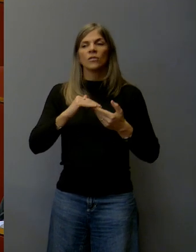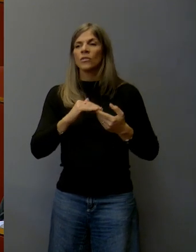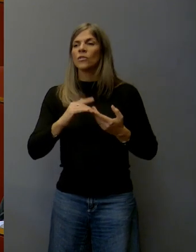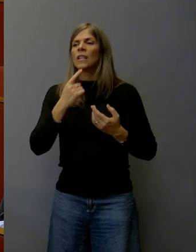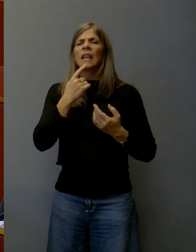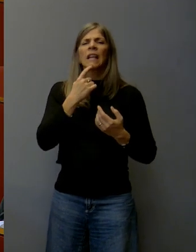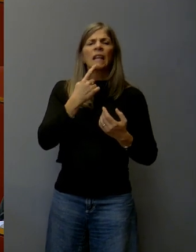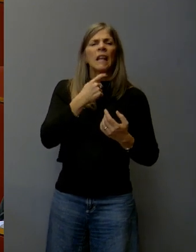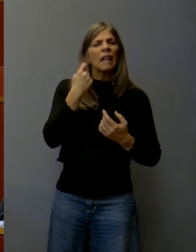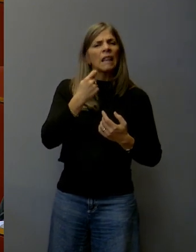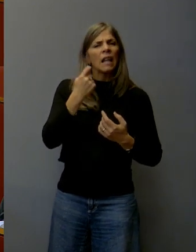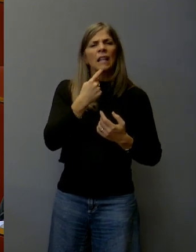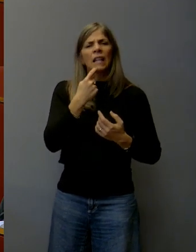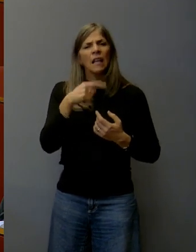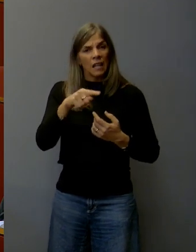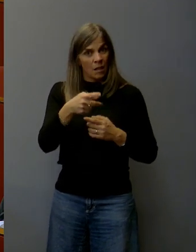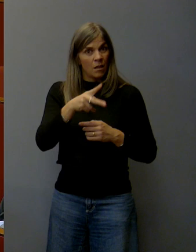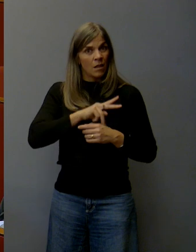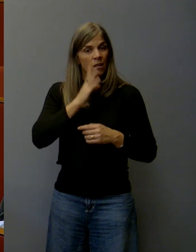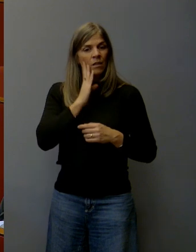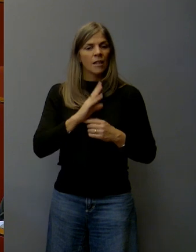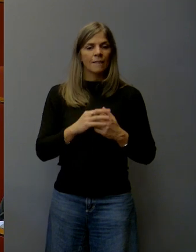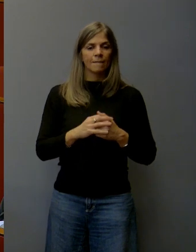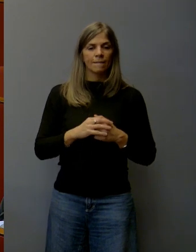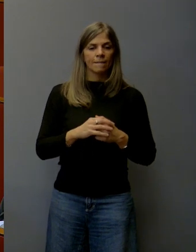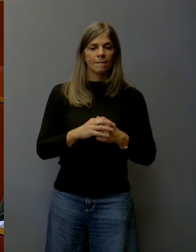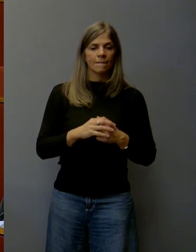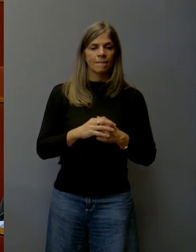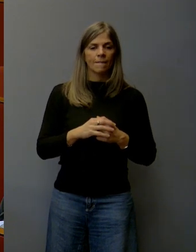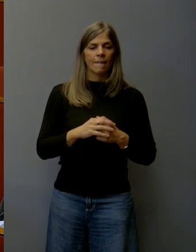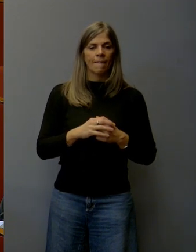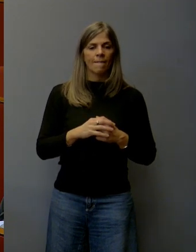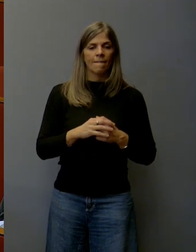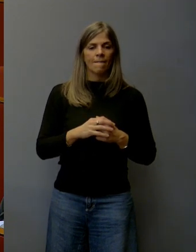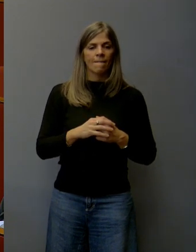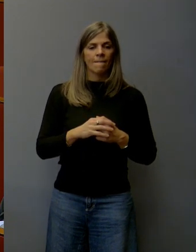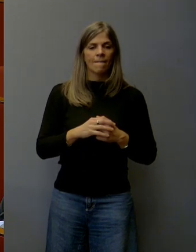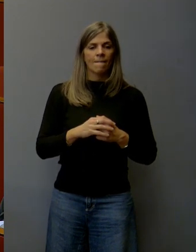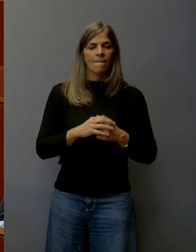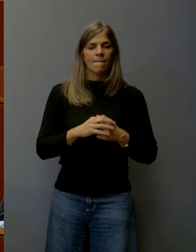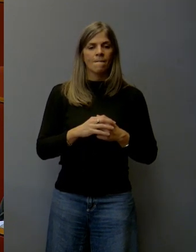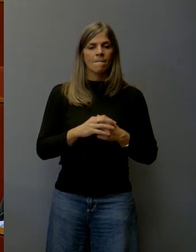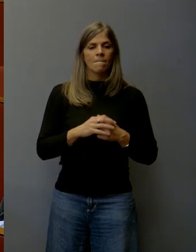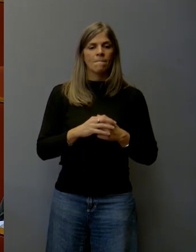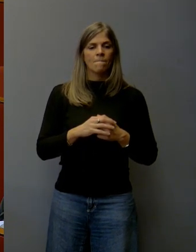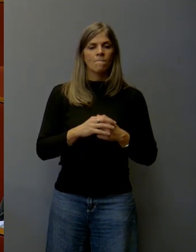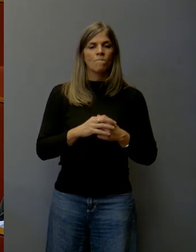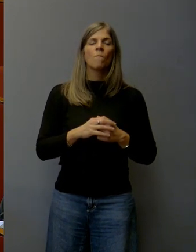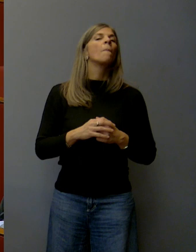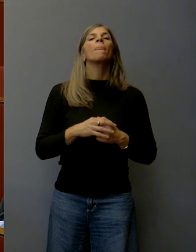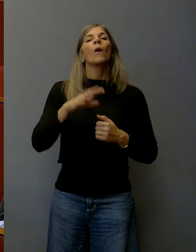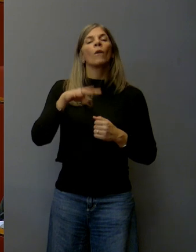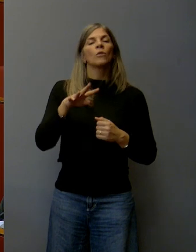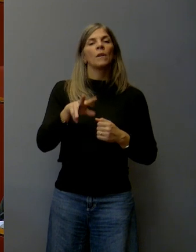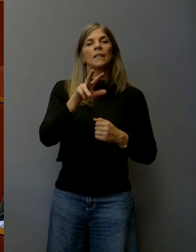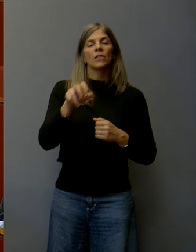questo non lo so sarà interessante saperlo il